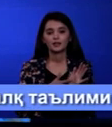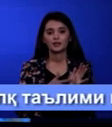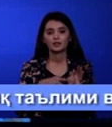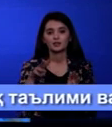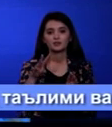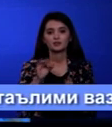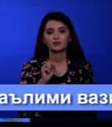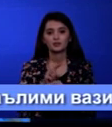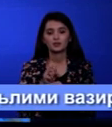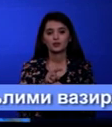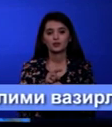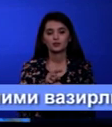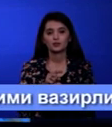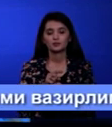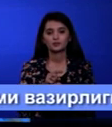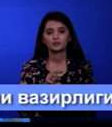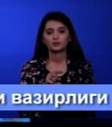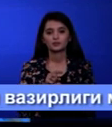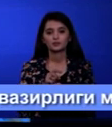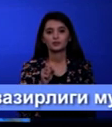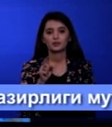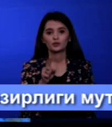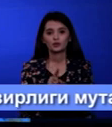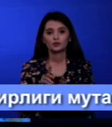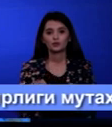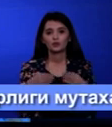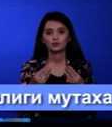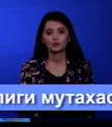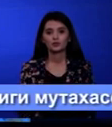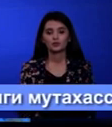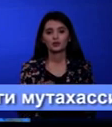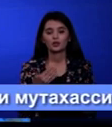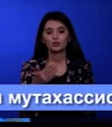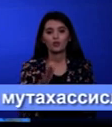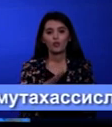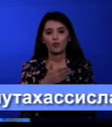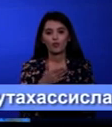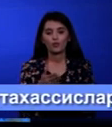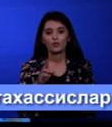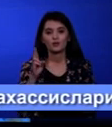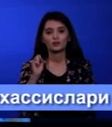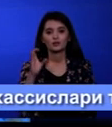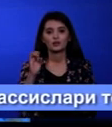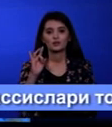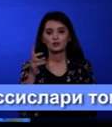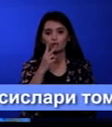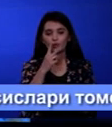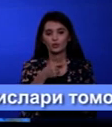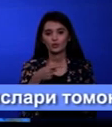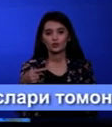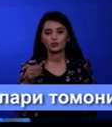7-misolda quyidagicha topshiriq berilgan edi. Demak, siz bo'linmani kasr ko'rinishida yozib,